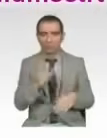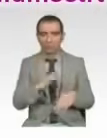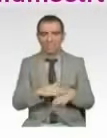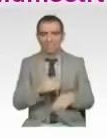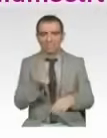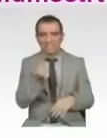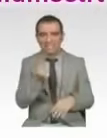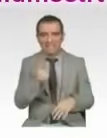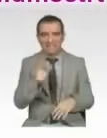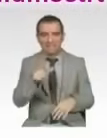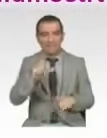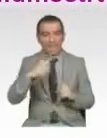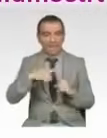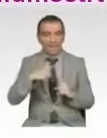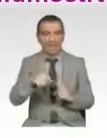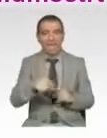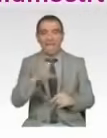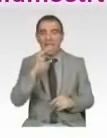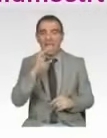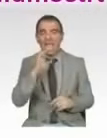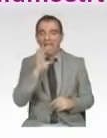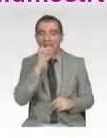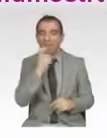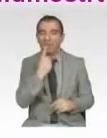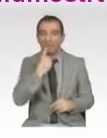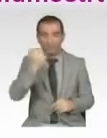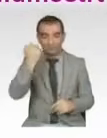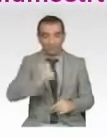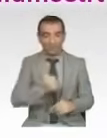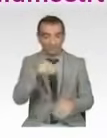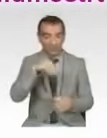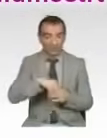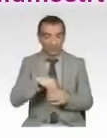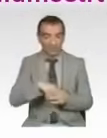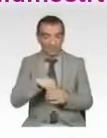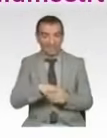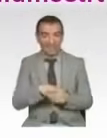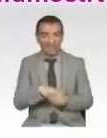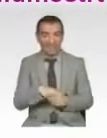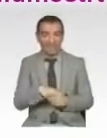Yarım litre elma sirkesinin içerisine. Evet.